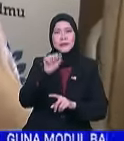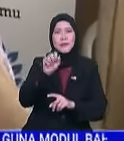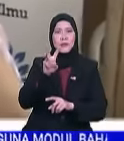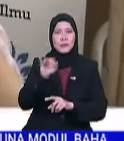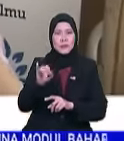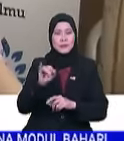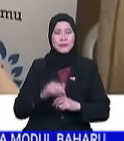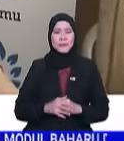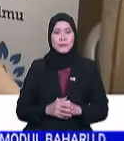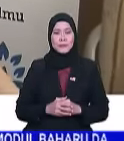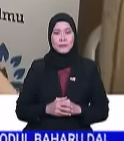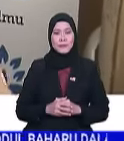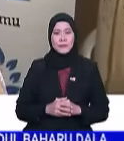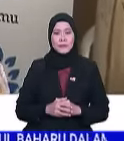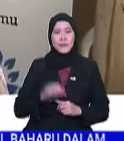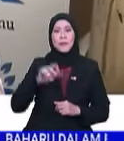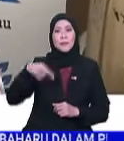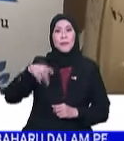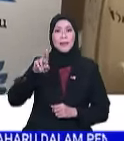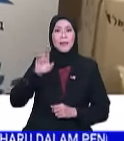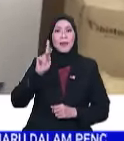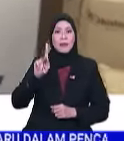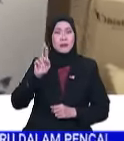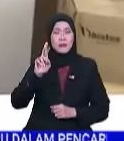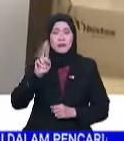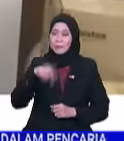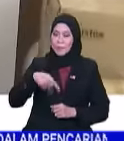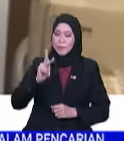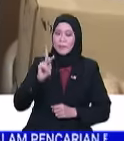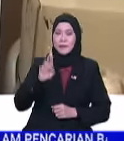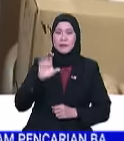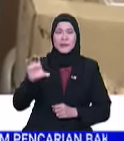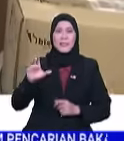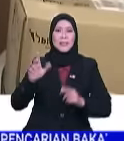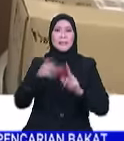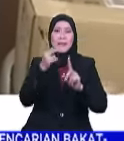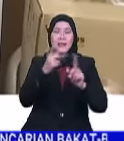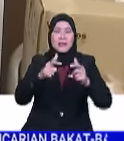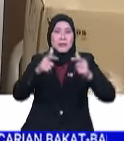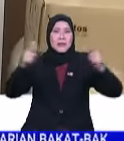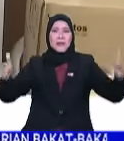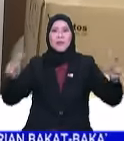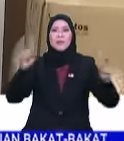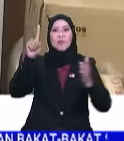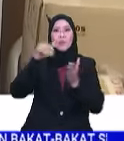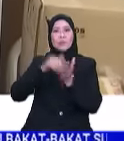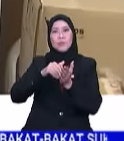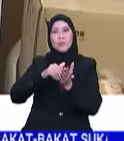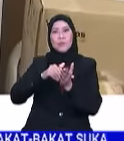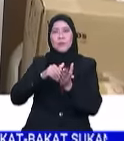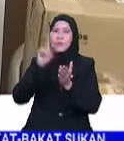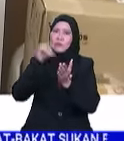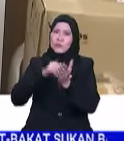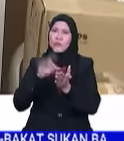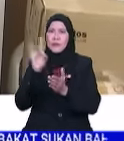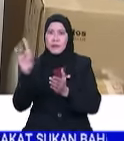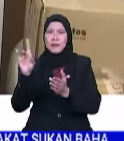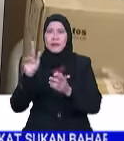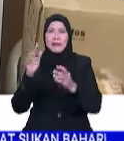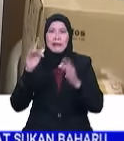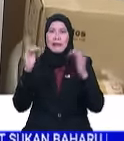Itu adalah PKRC kami yang terbesar di Pulau Pinang yang mempunyai 1,008 katil di situ yang